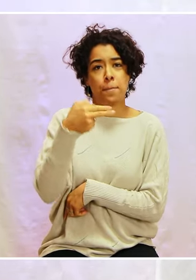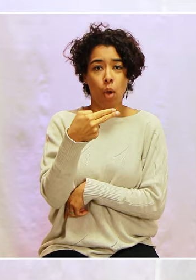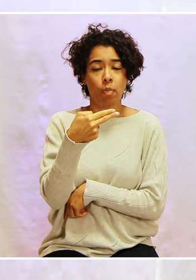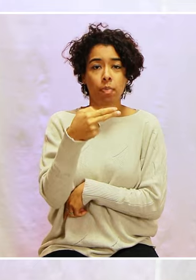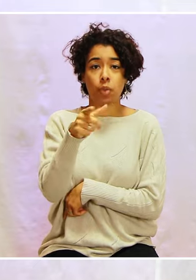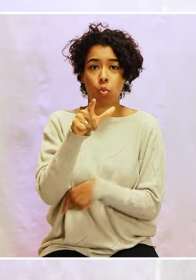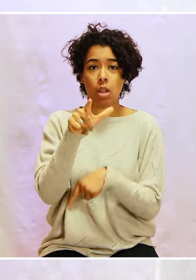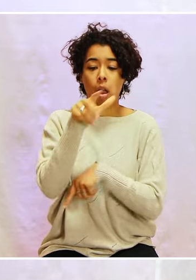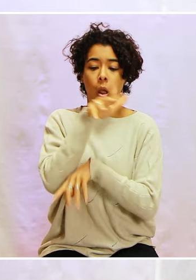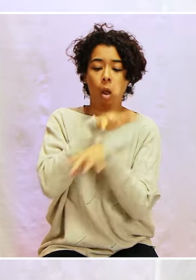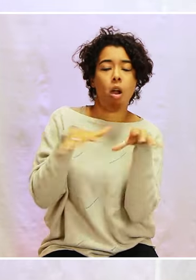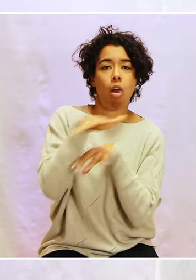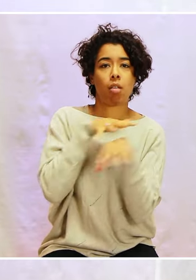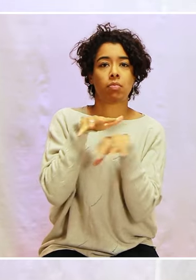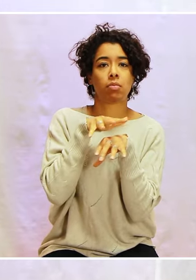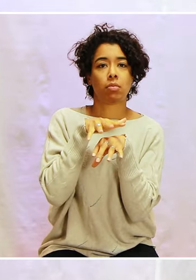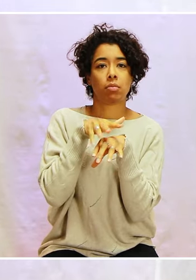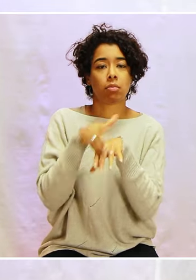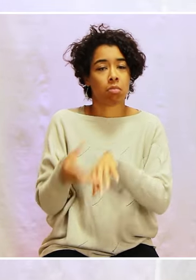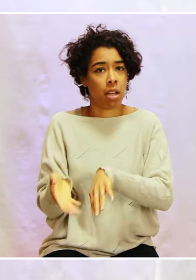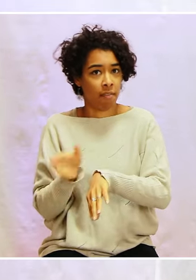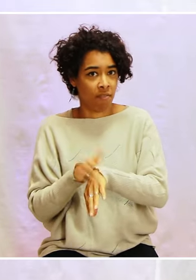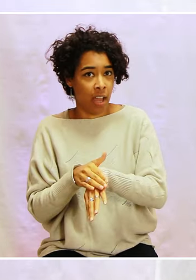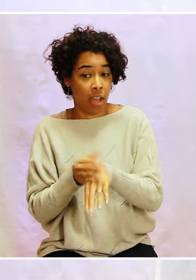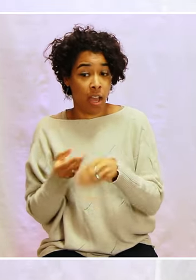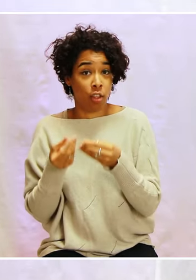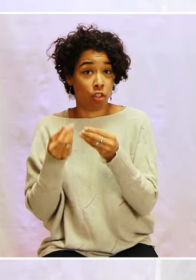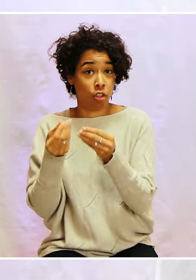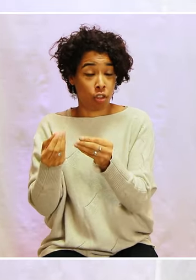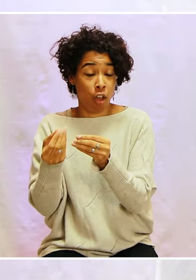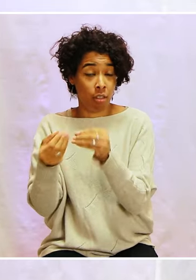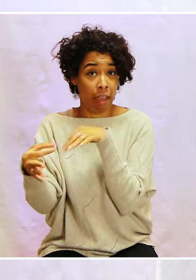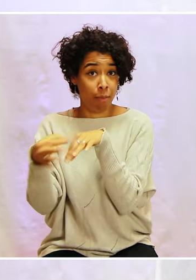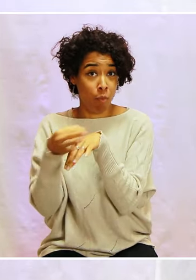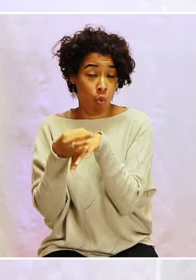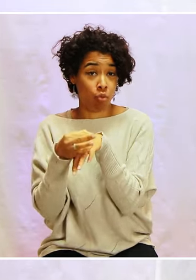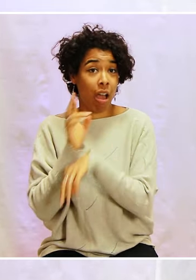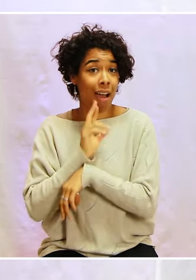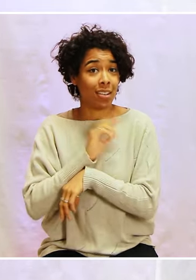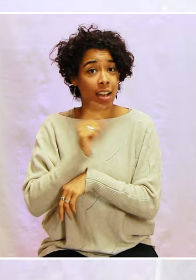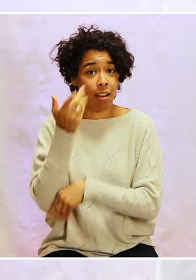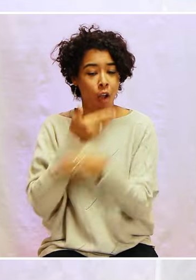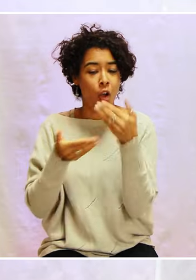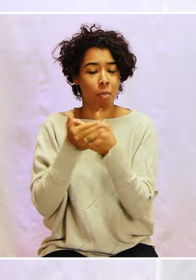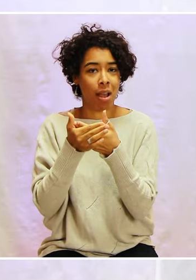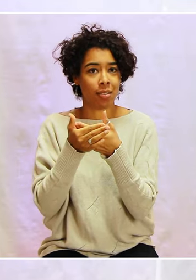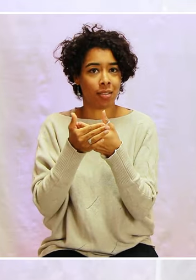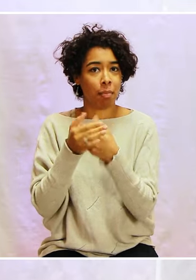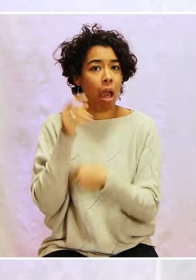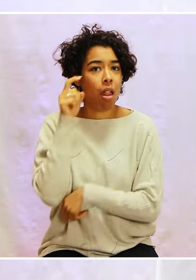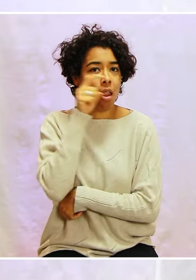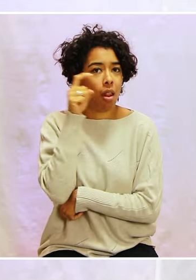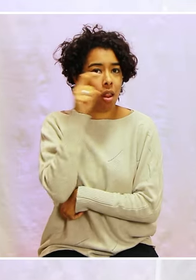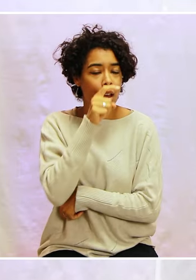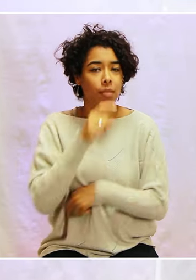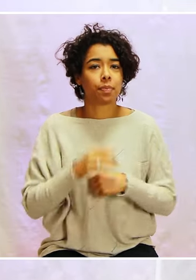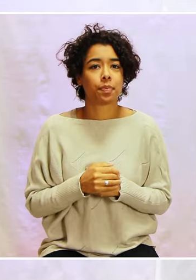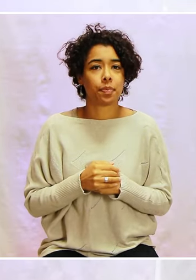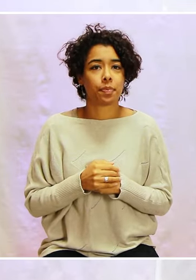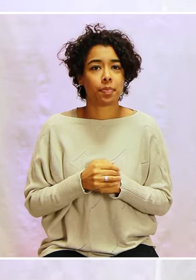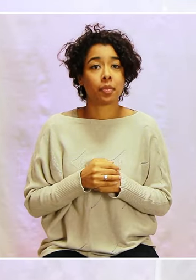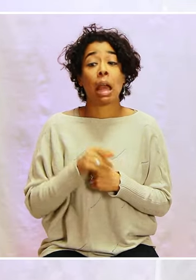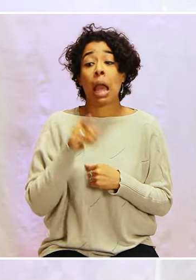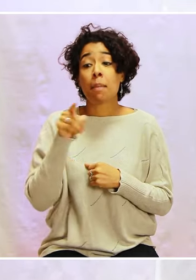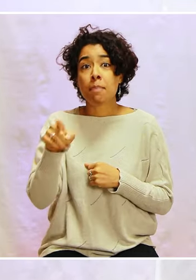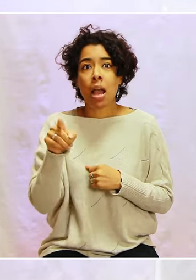avec Jacob il va lui donner au lieu de lui donner et bien Rachel il va lui donner Léa pour femme et il va sen rendre